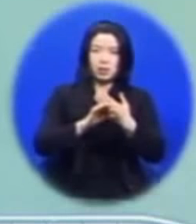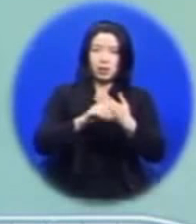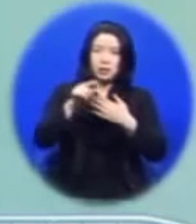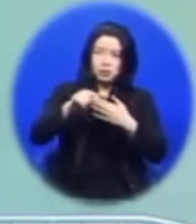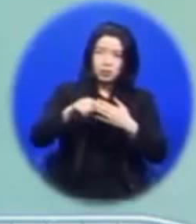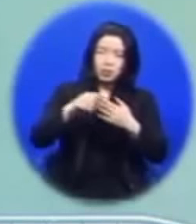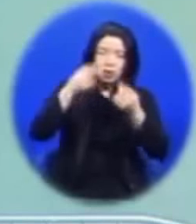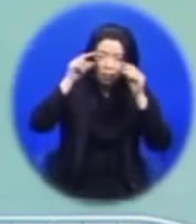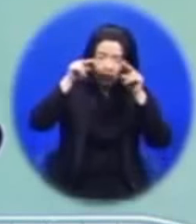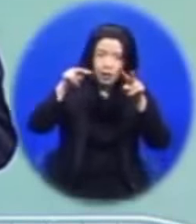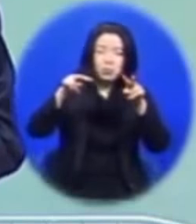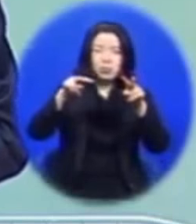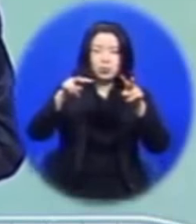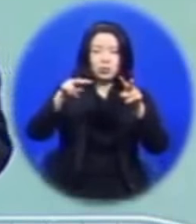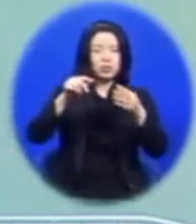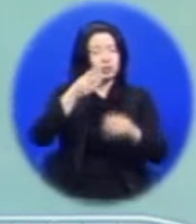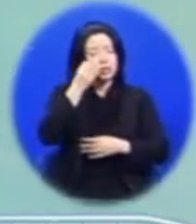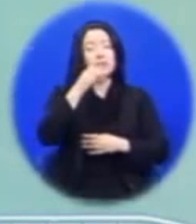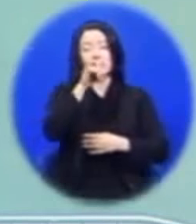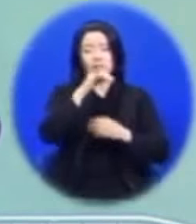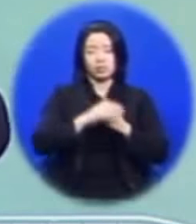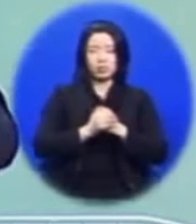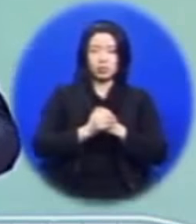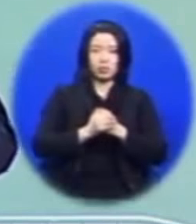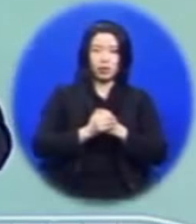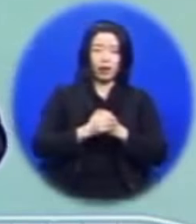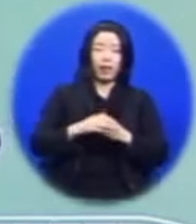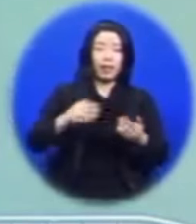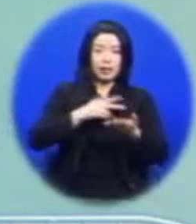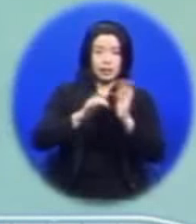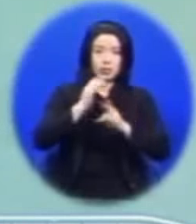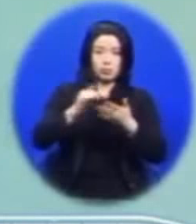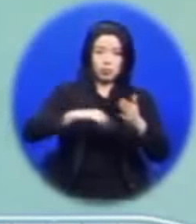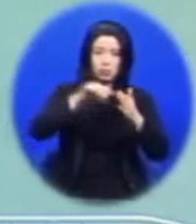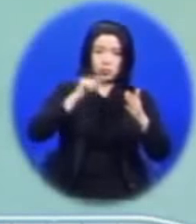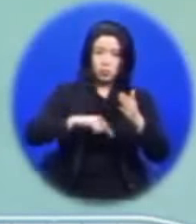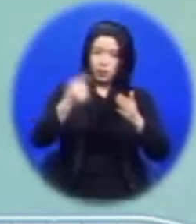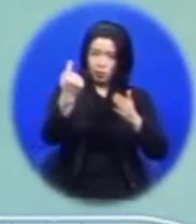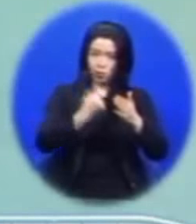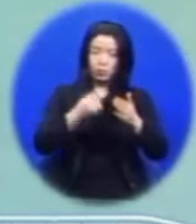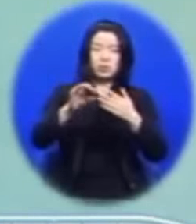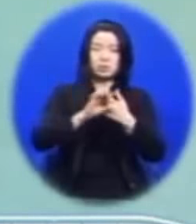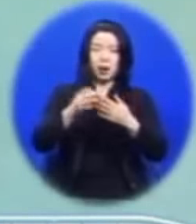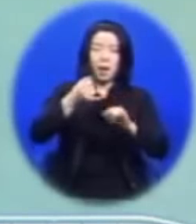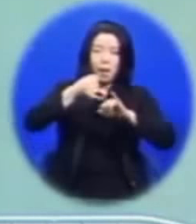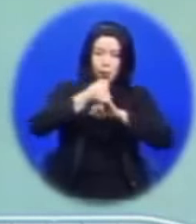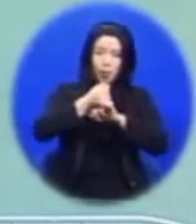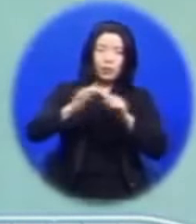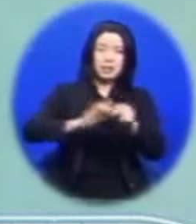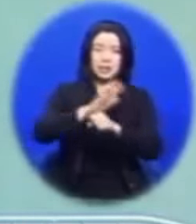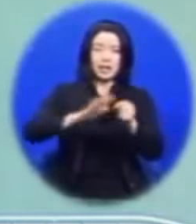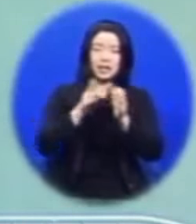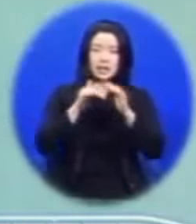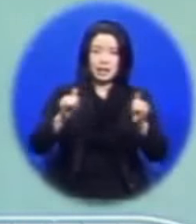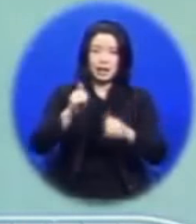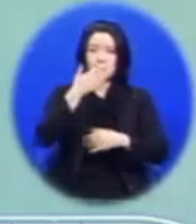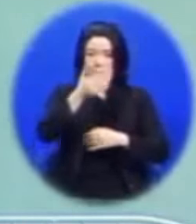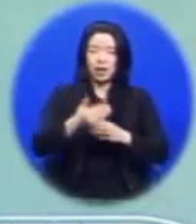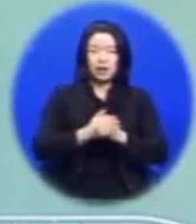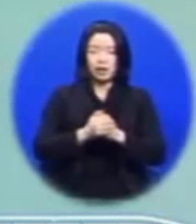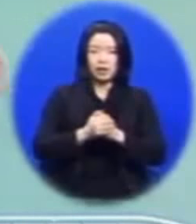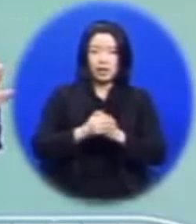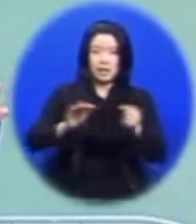있는 거예요 예수님이 우리 속에 오시면 반드시 사랑의 사람이 됩니다